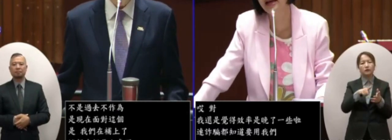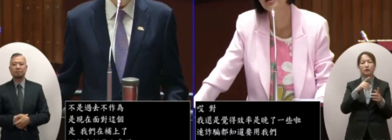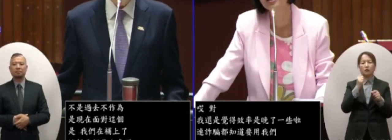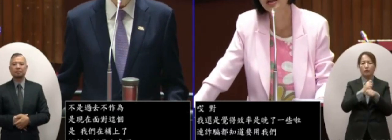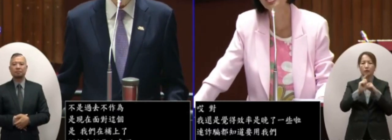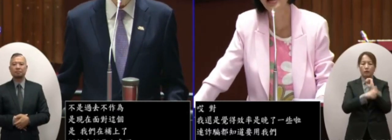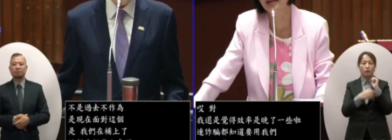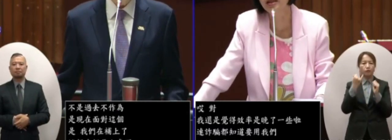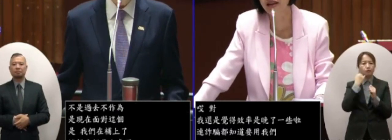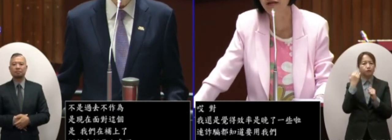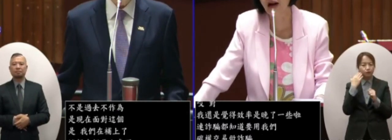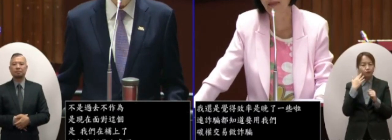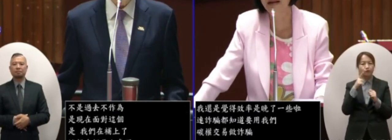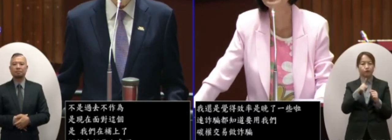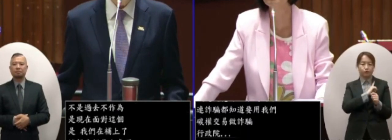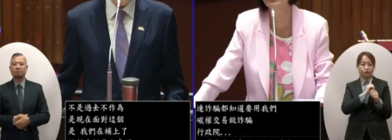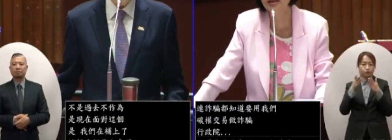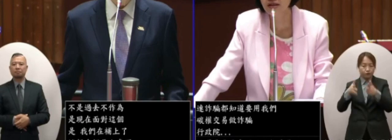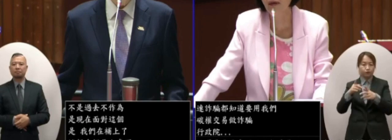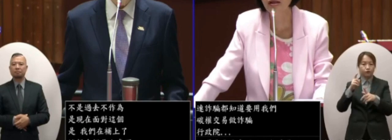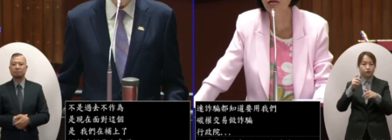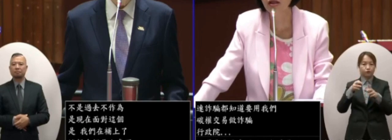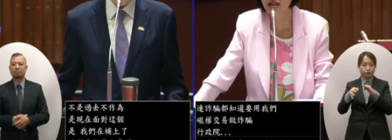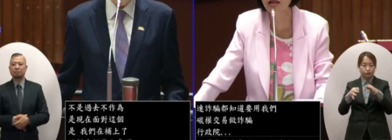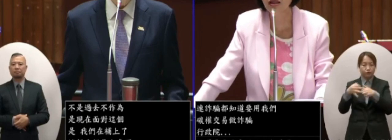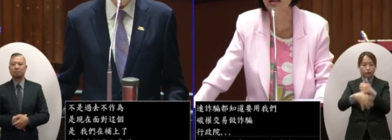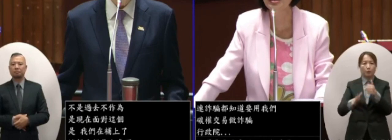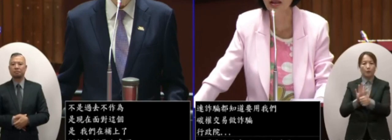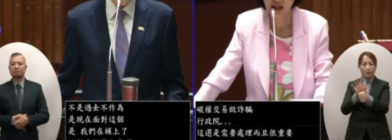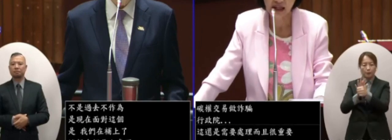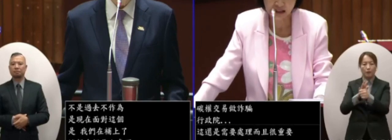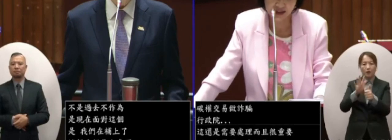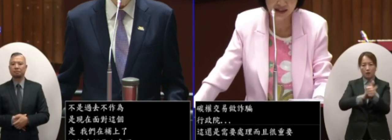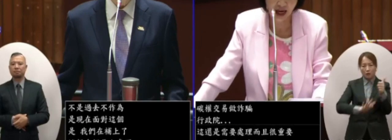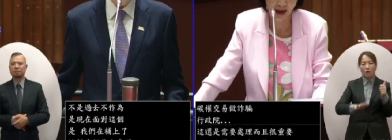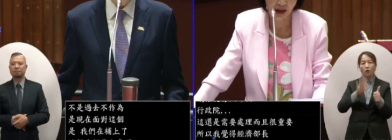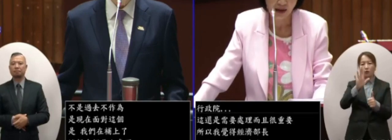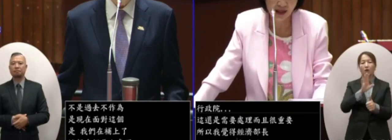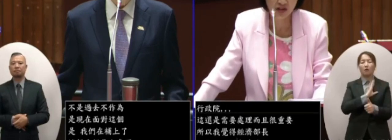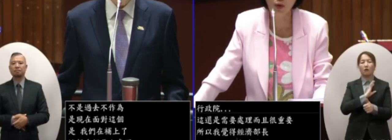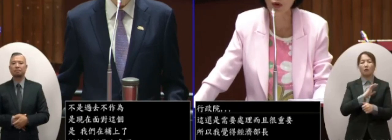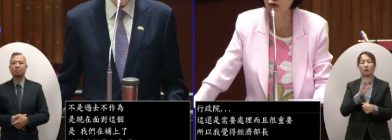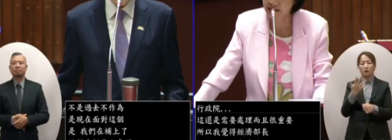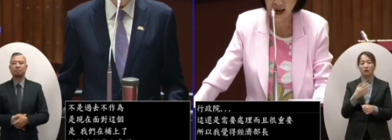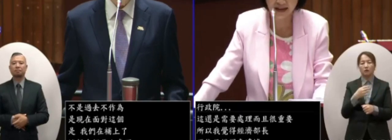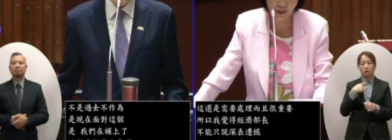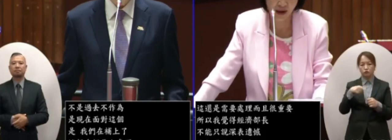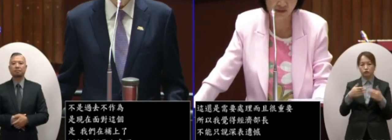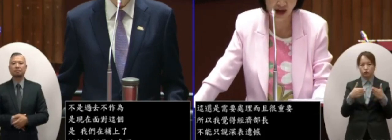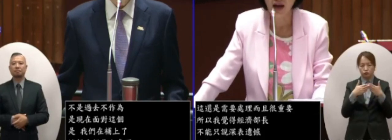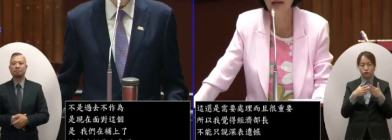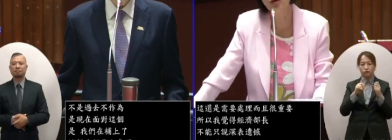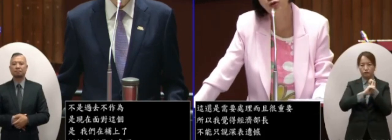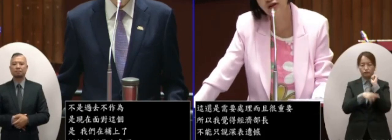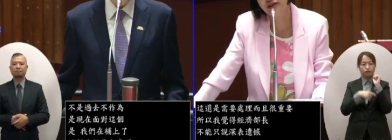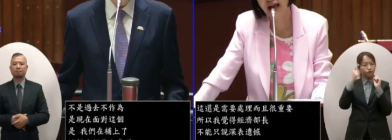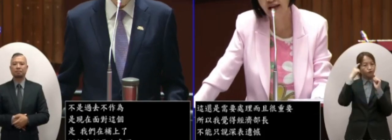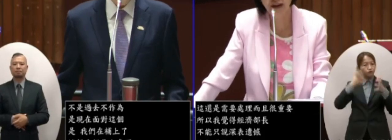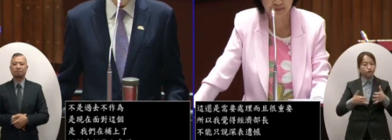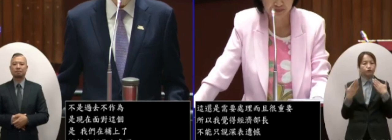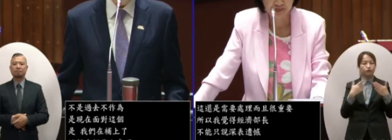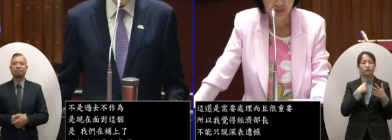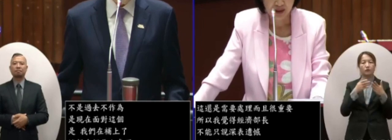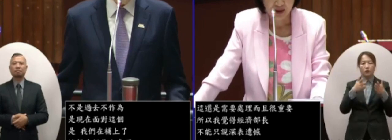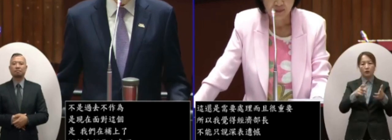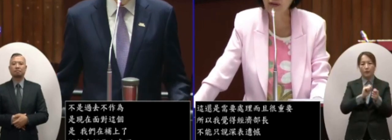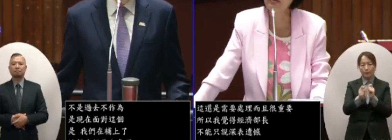产业的这一方嘛，一定会知道会造成经济的一些的影响嘛。但是呢，我觉得这还是要办法，而且最重要的是碳费。不